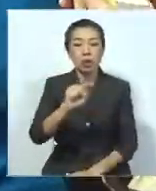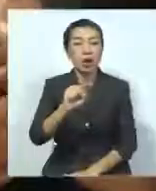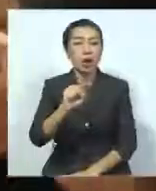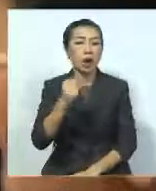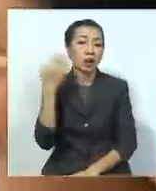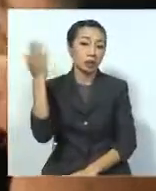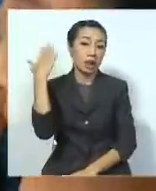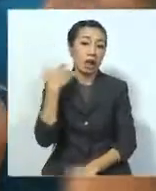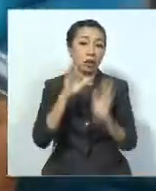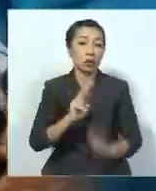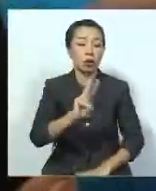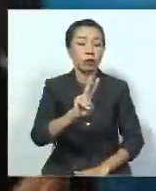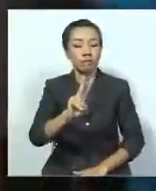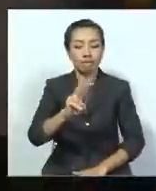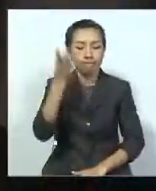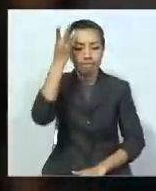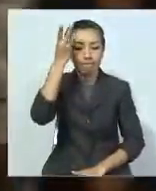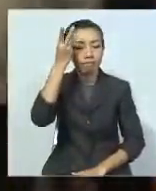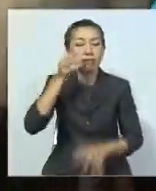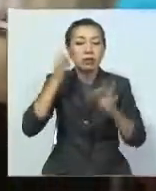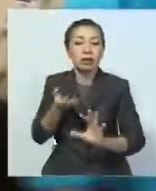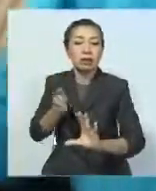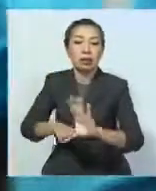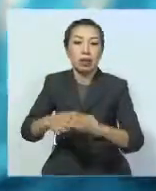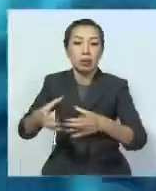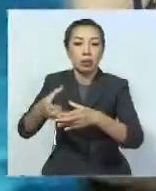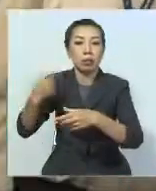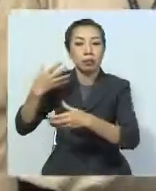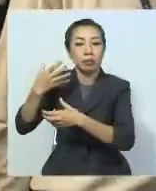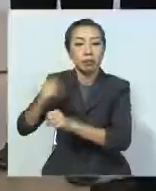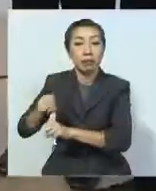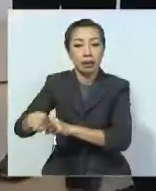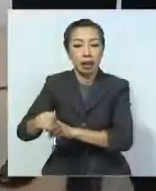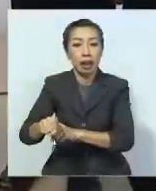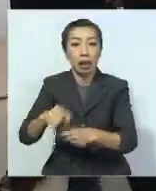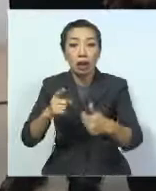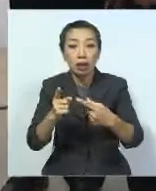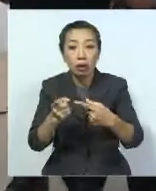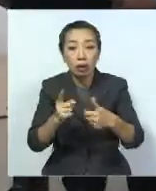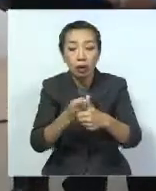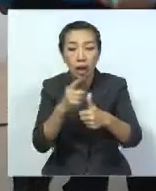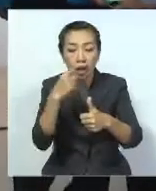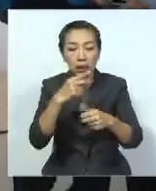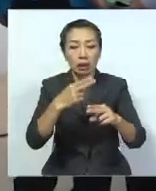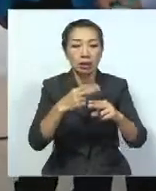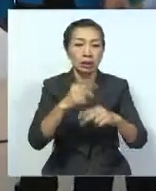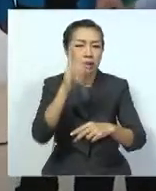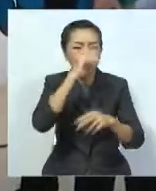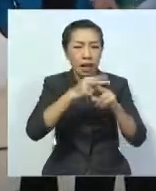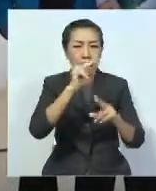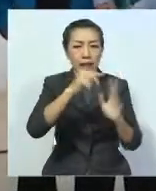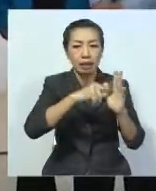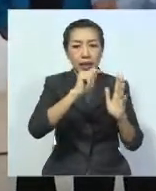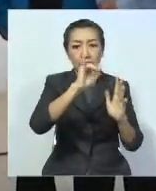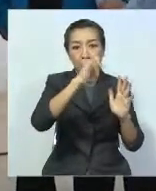ท้ายเข้ามาสมัครกับพรรคนะคะก็คือคุณณัฐยาแดงบูงาแล้วก็คุณนันทพรวีระกุ